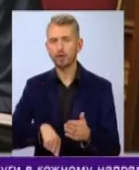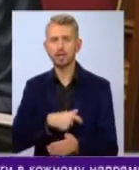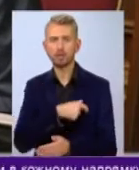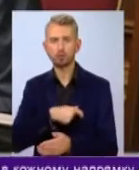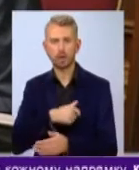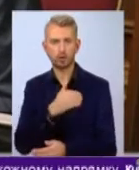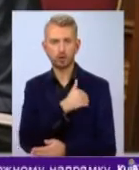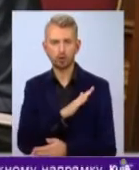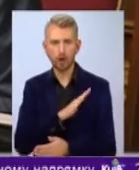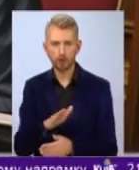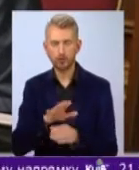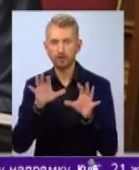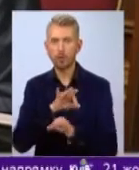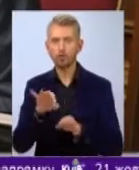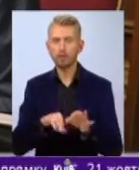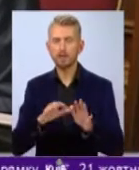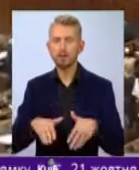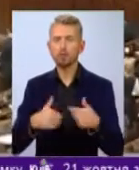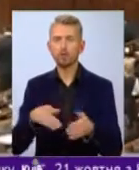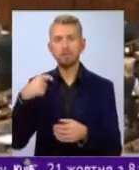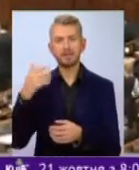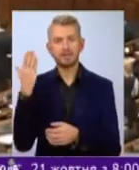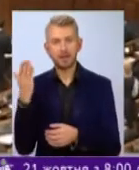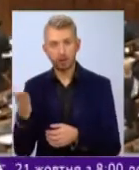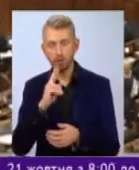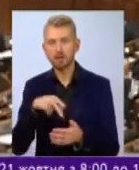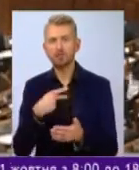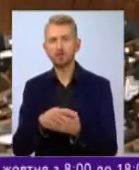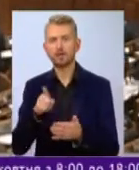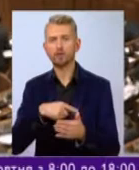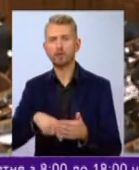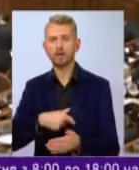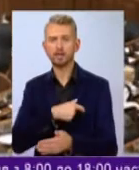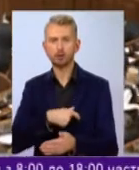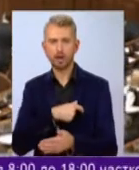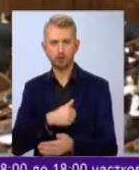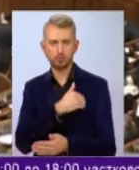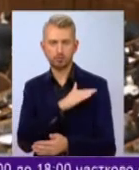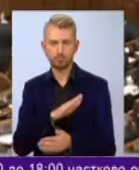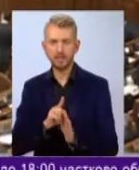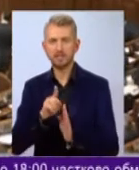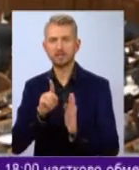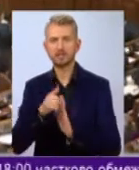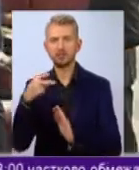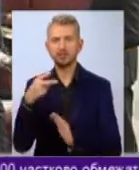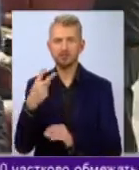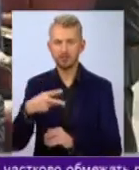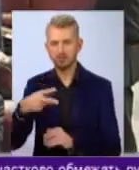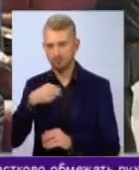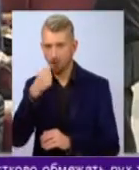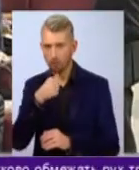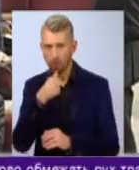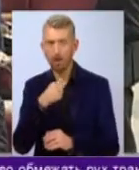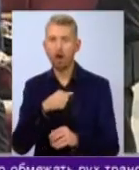депутатської недоторканності. Законопроект, запропонований президентом, передбачає скасування депутатського імунітету з 2020 року, а